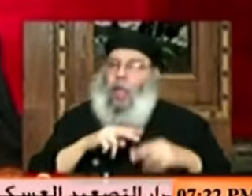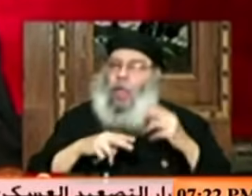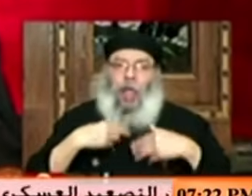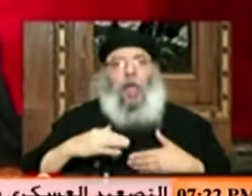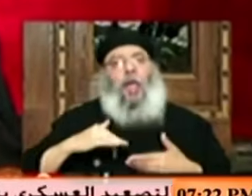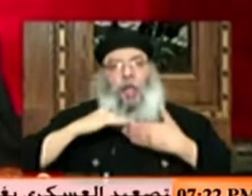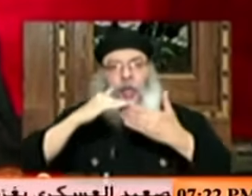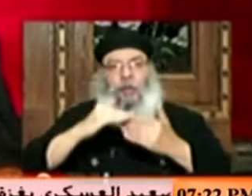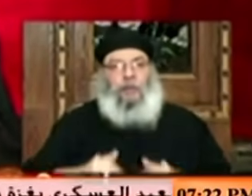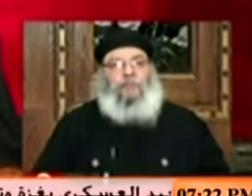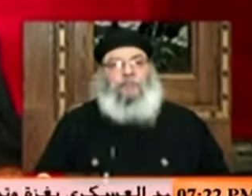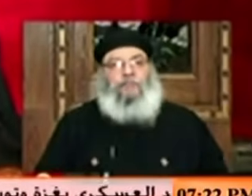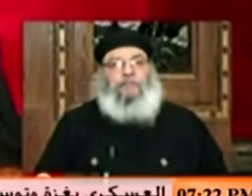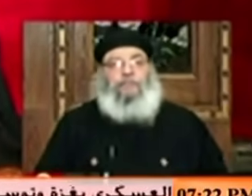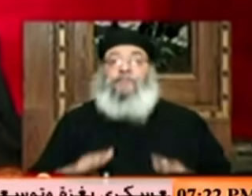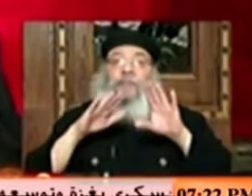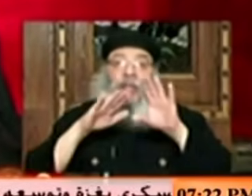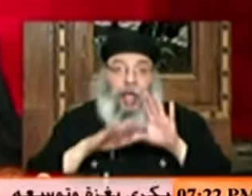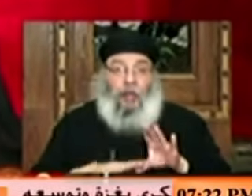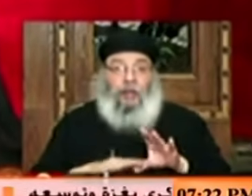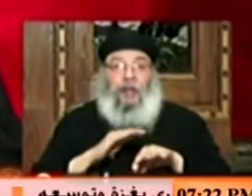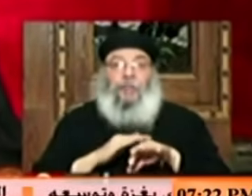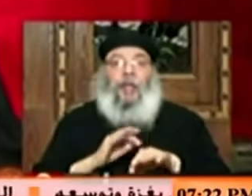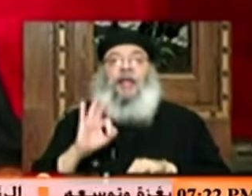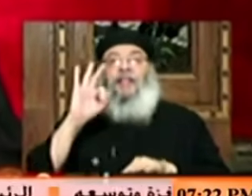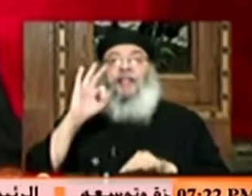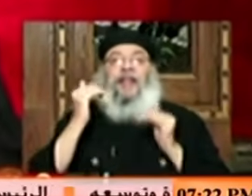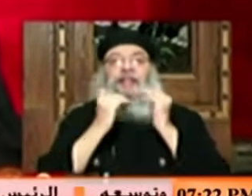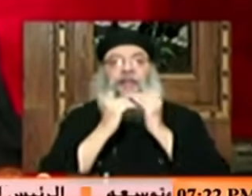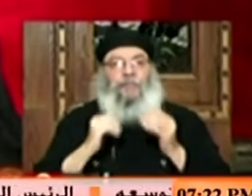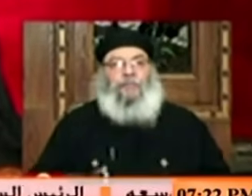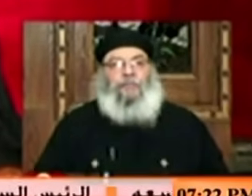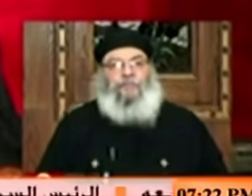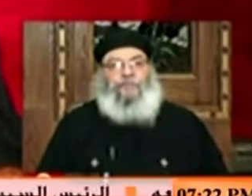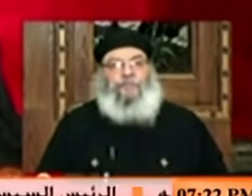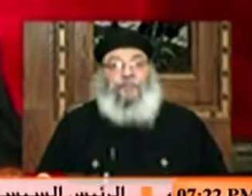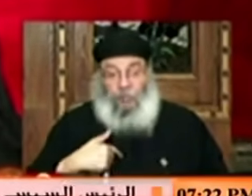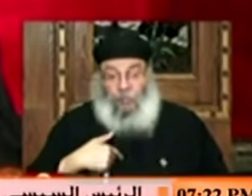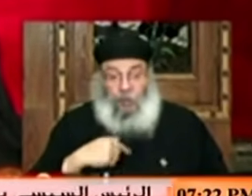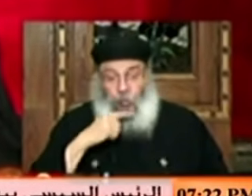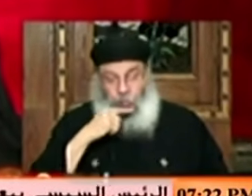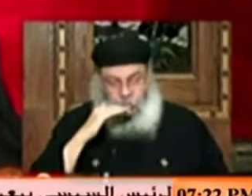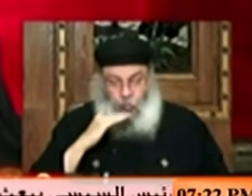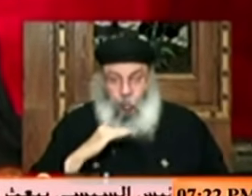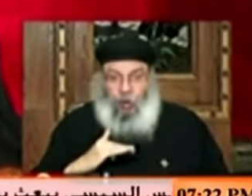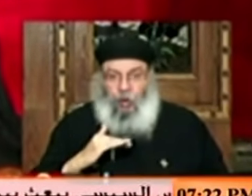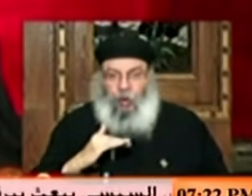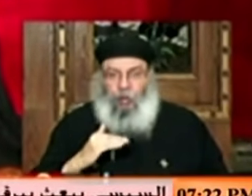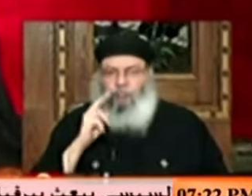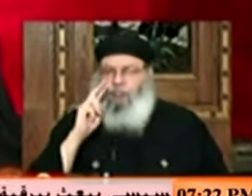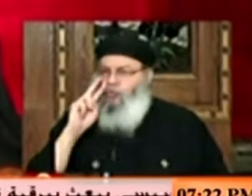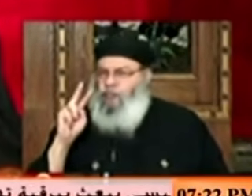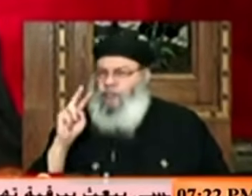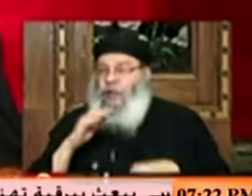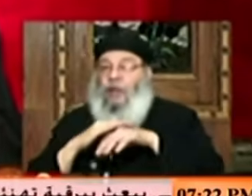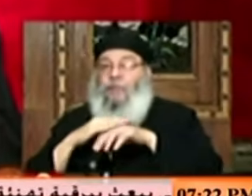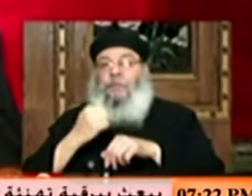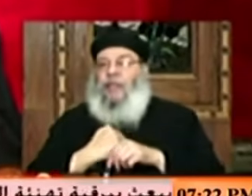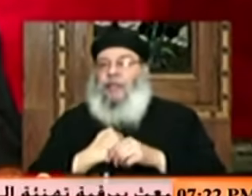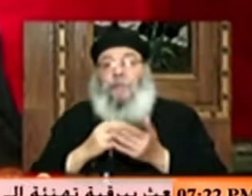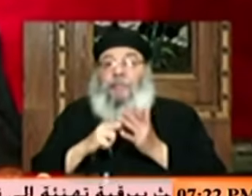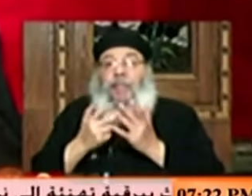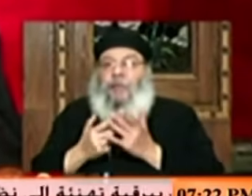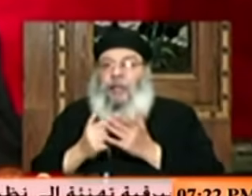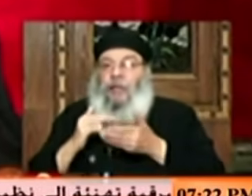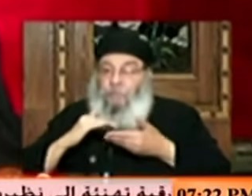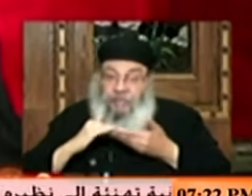قعدت وان ثلاث ايام وانا بنت صغيره كده عماله اشوف ايه اللي بتعمله الخادمه بتاعتي من